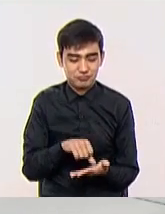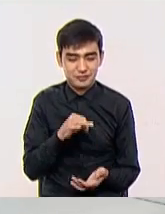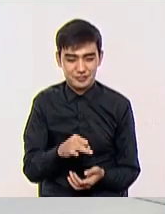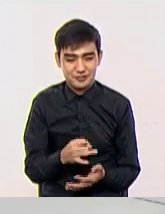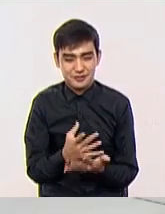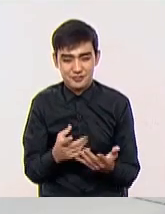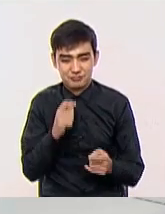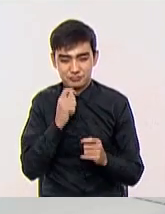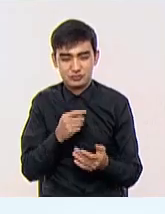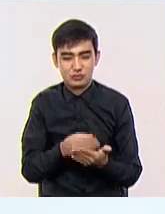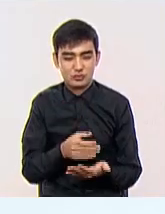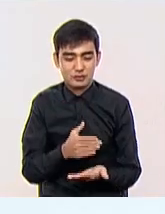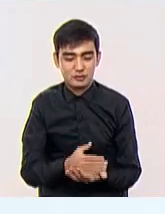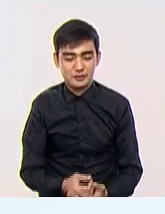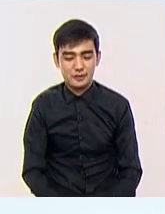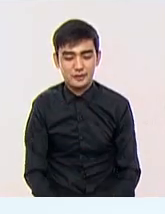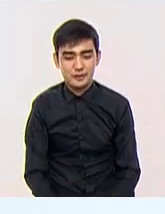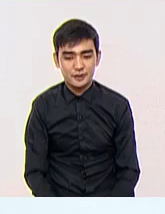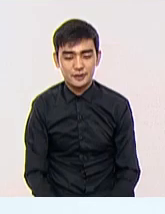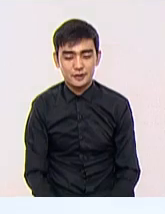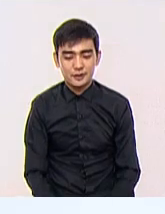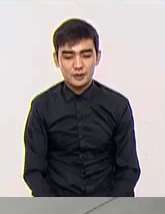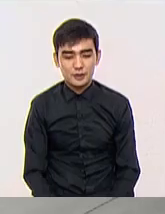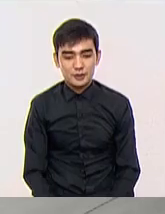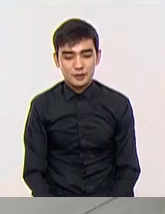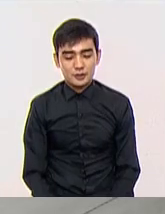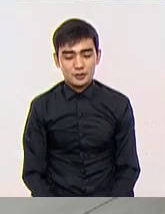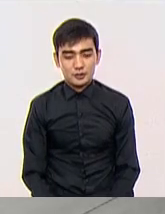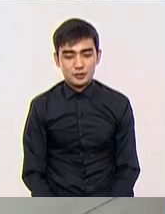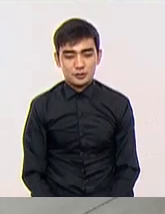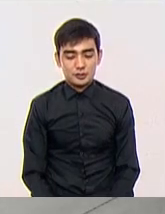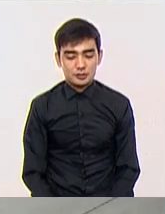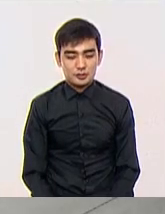и поощрительные призы. Аскар Медебаев, Думан Сулейменов, Информбюро, Алматы.